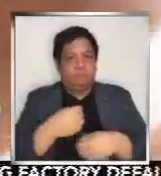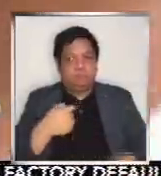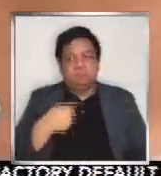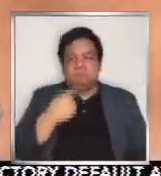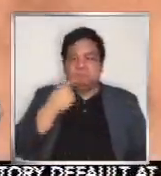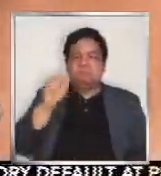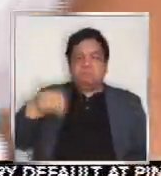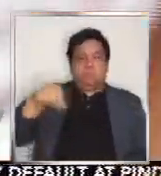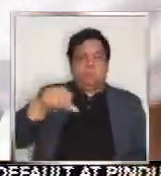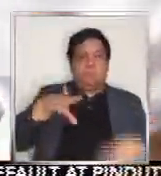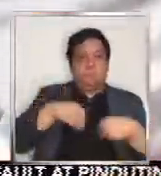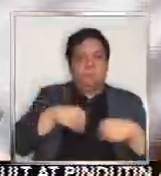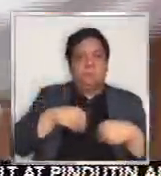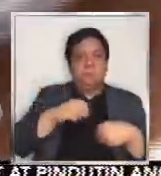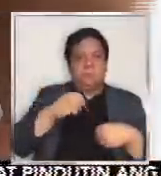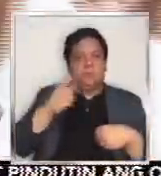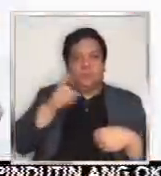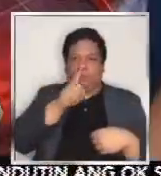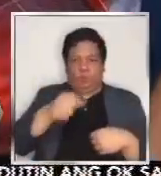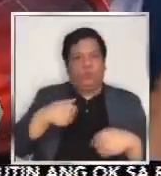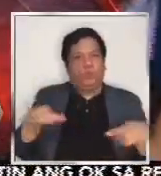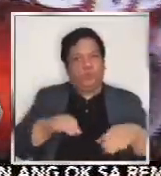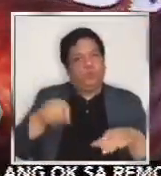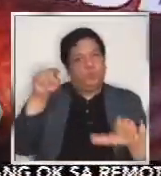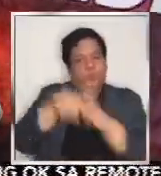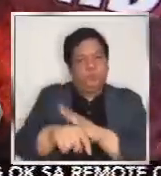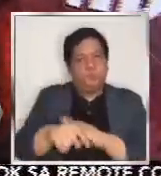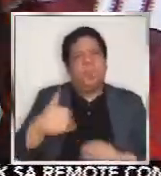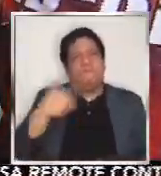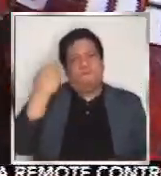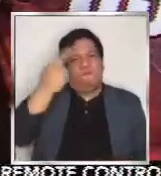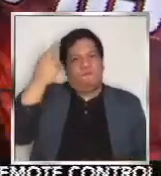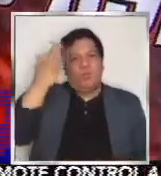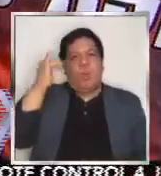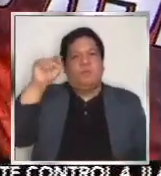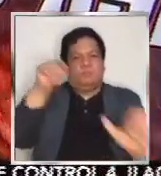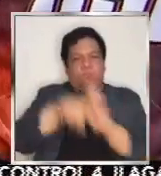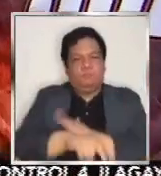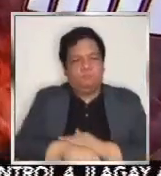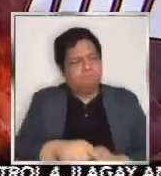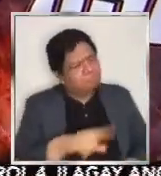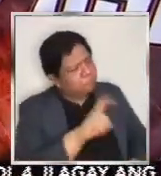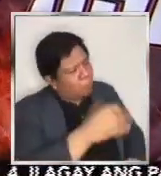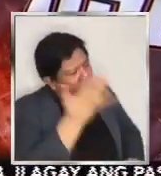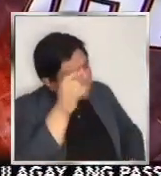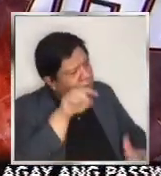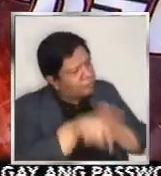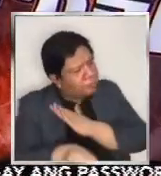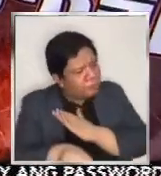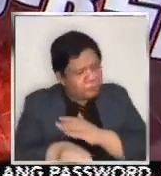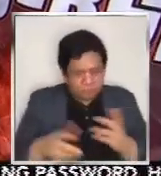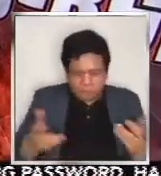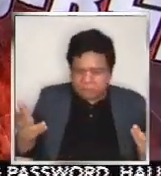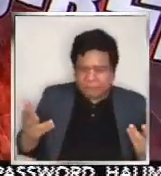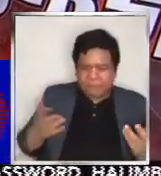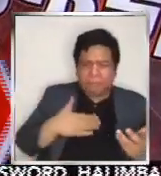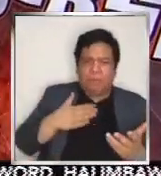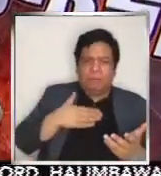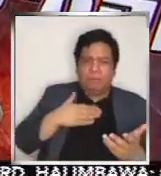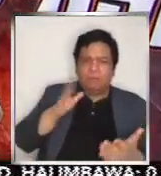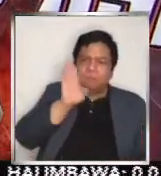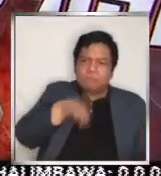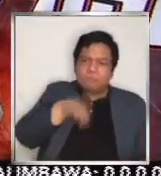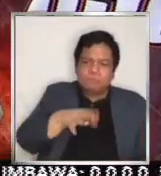rason daw kung bakit niya napatay ang amo. Bakit po? Dahil po sa kapatid ko, ma'am. Ano pong ginagawa